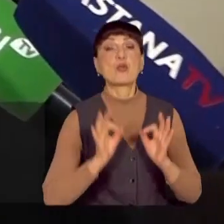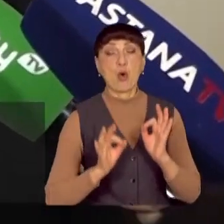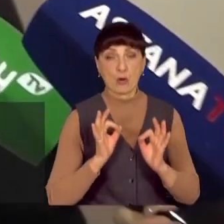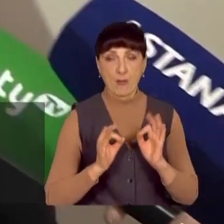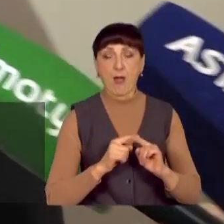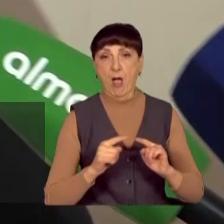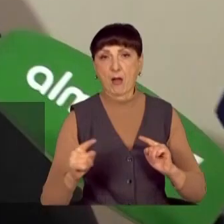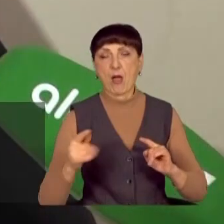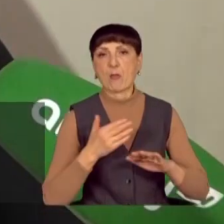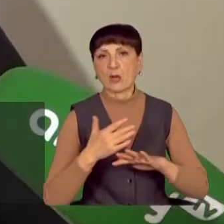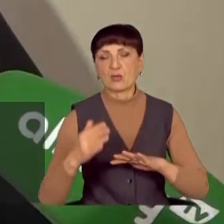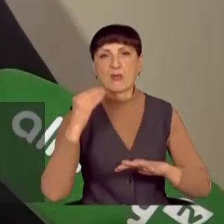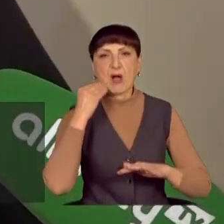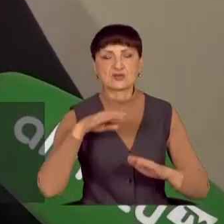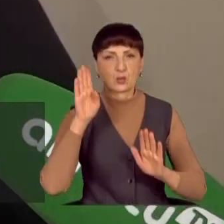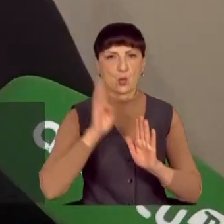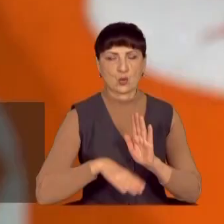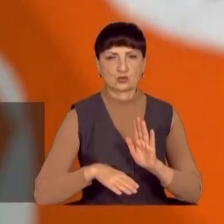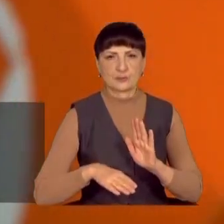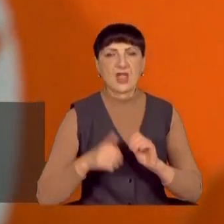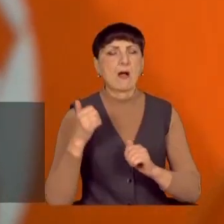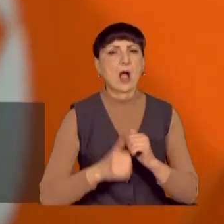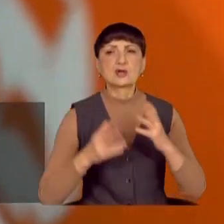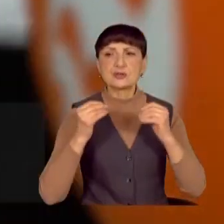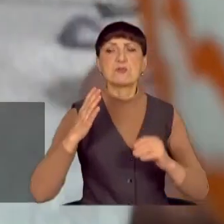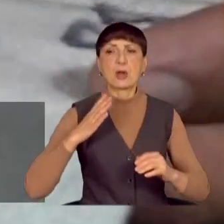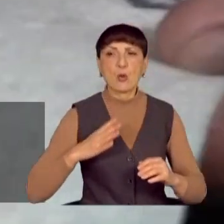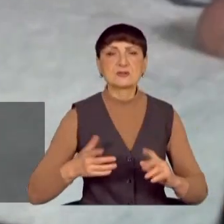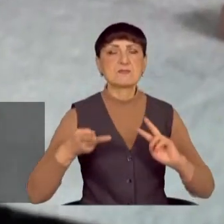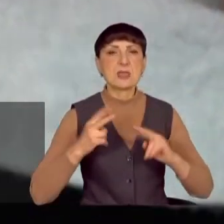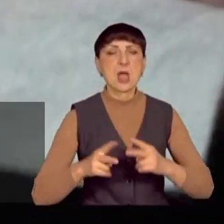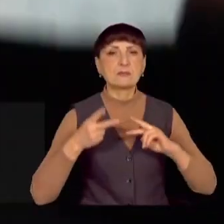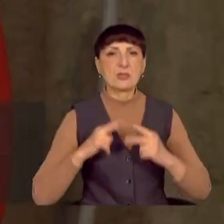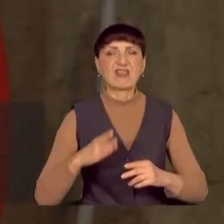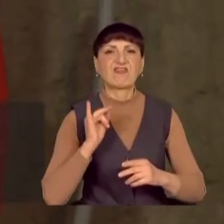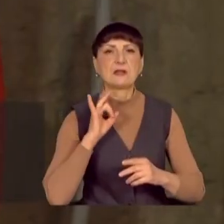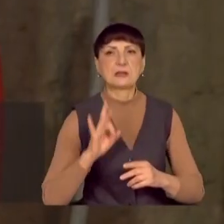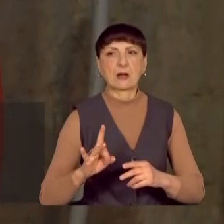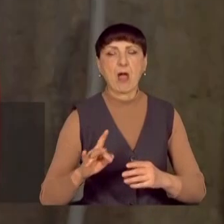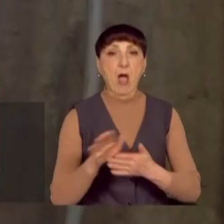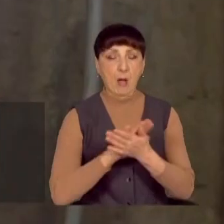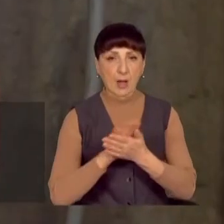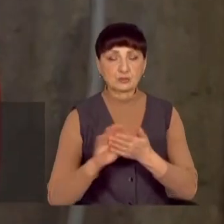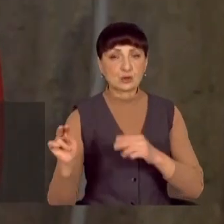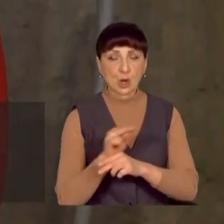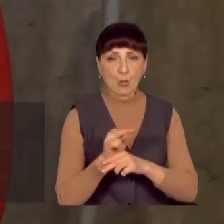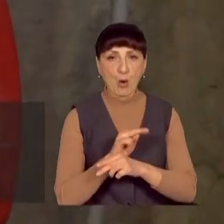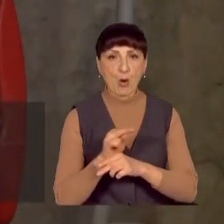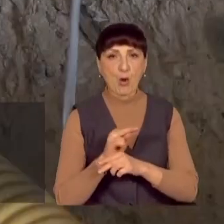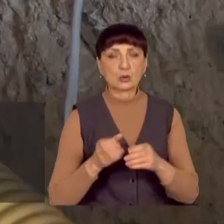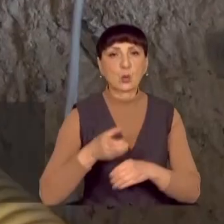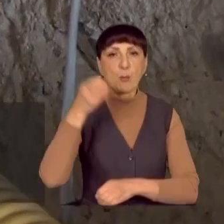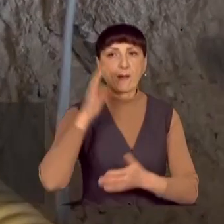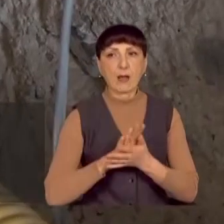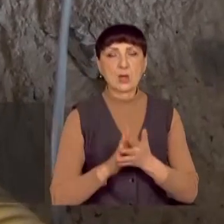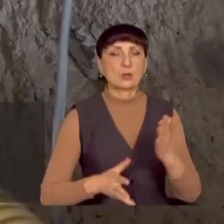хорошо, но потом качество резко упало. Каждый день ему приходится менять по несколько фильтров, а за прочистку и ремонт засорившейся трубы